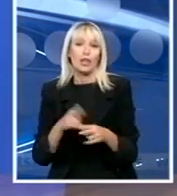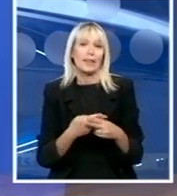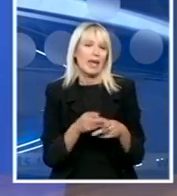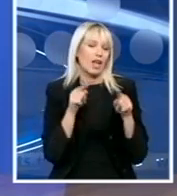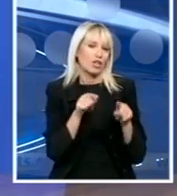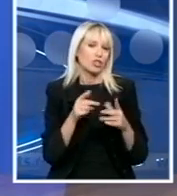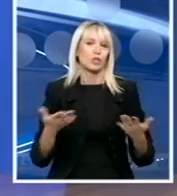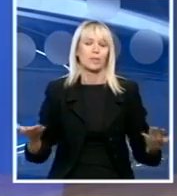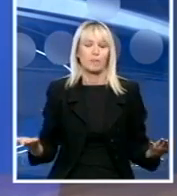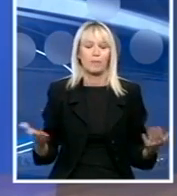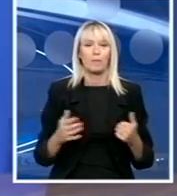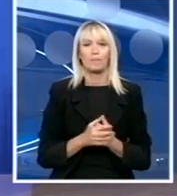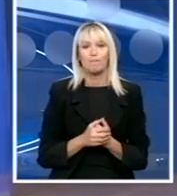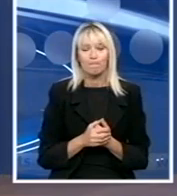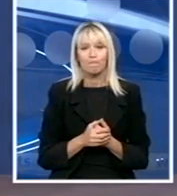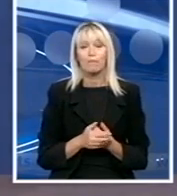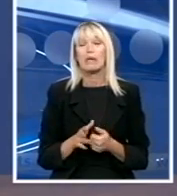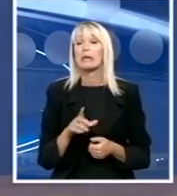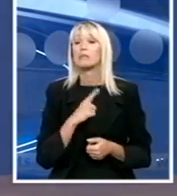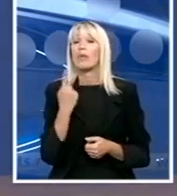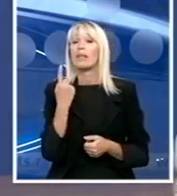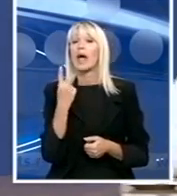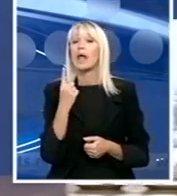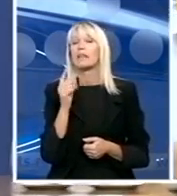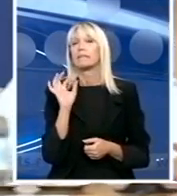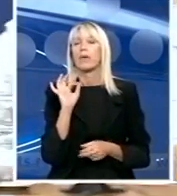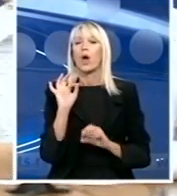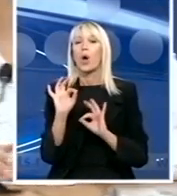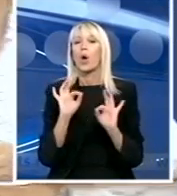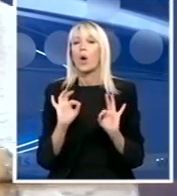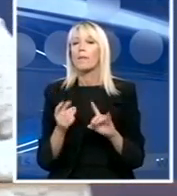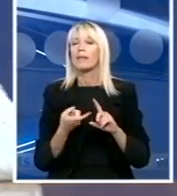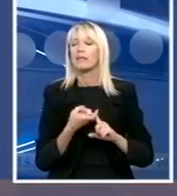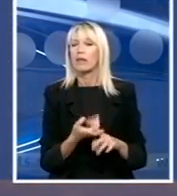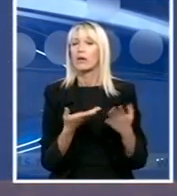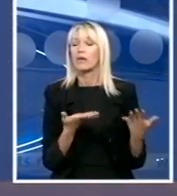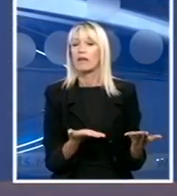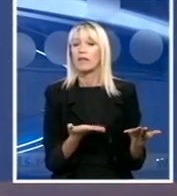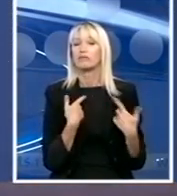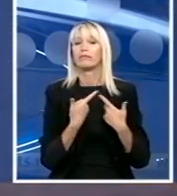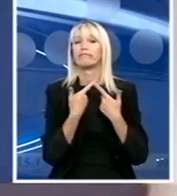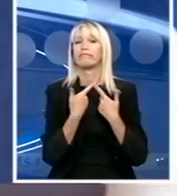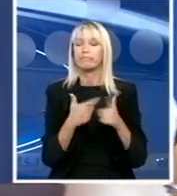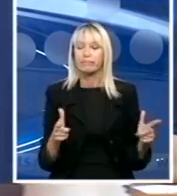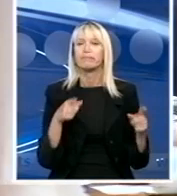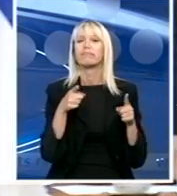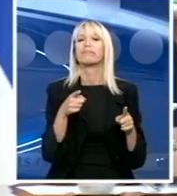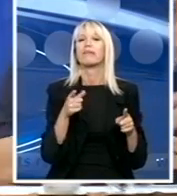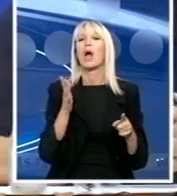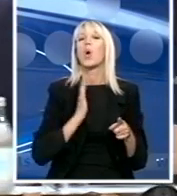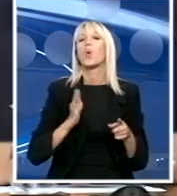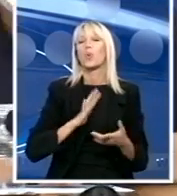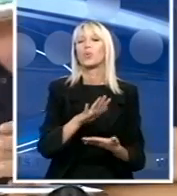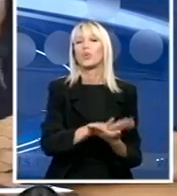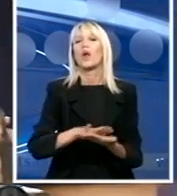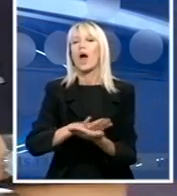Je li samo jedan komentar vezan za ovo što smo, dakle, eto, dali zeleno svetlo kulturnim radnicima